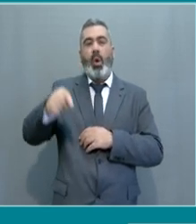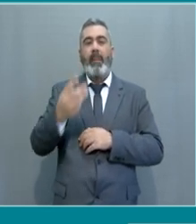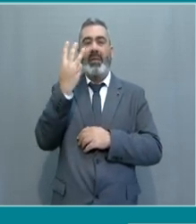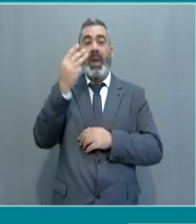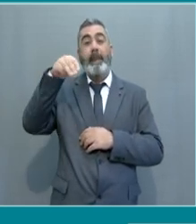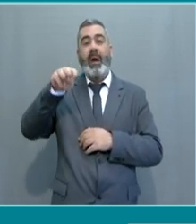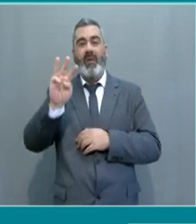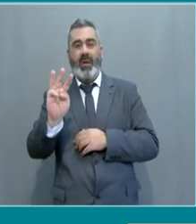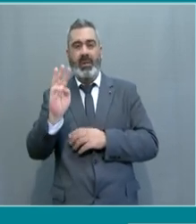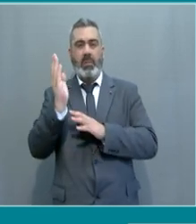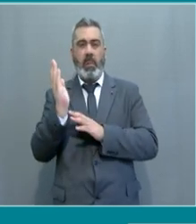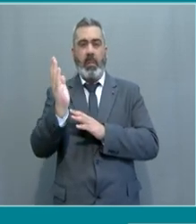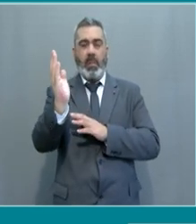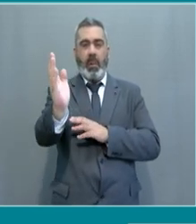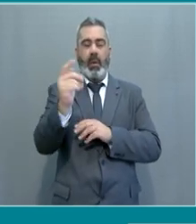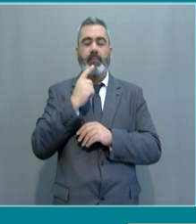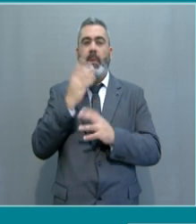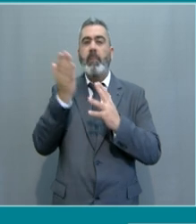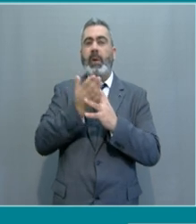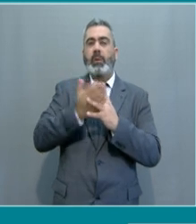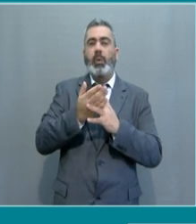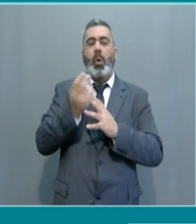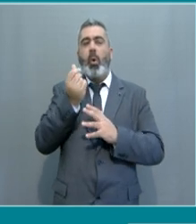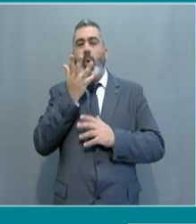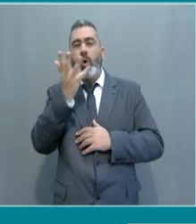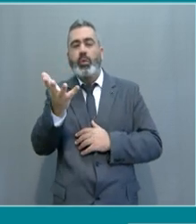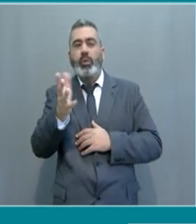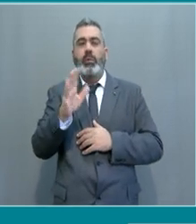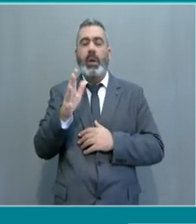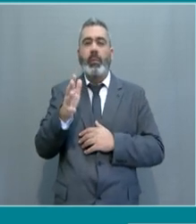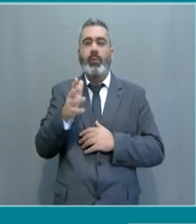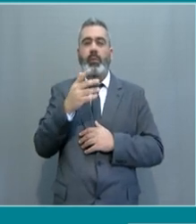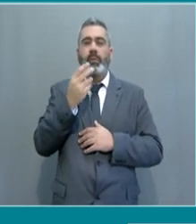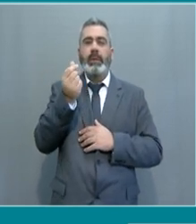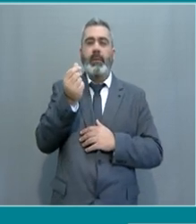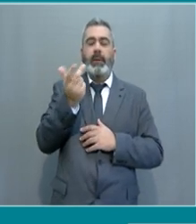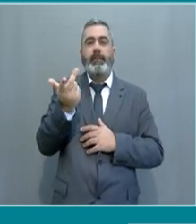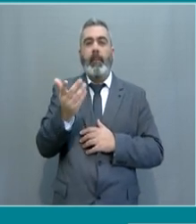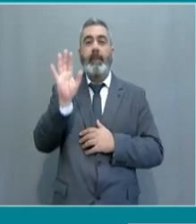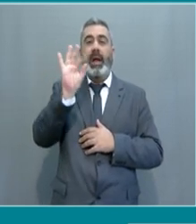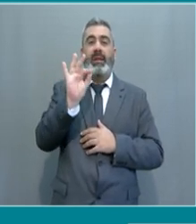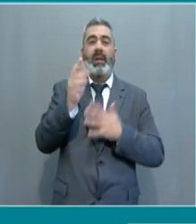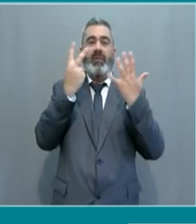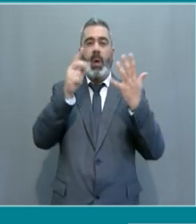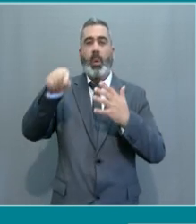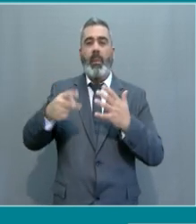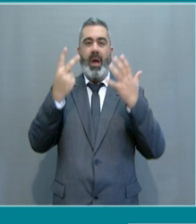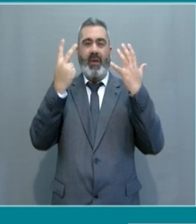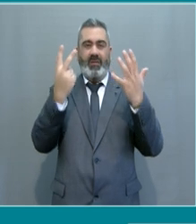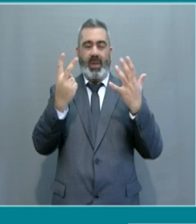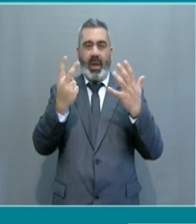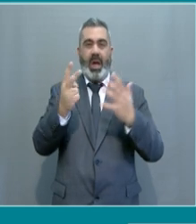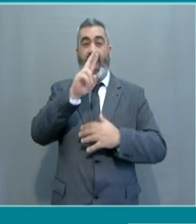ΜΒ, ένα μεσοσταθμικό κόστος με τιμή αναφοράς τα 57,7